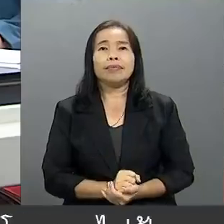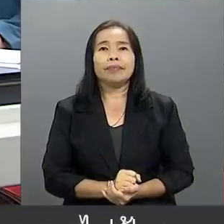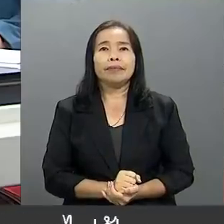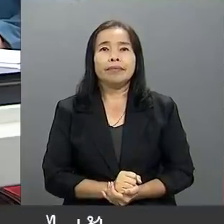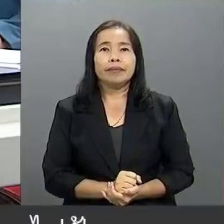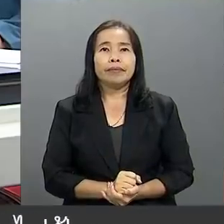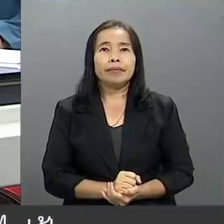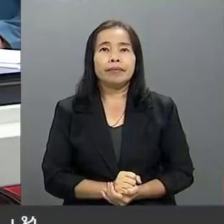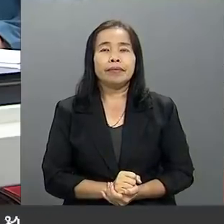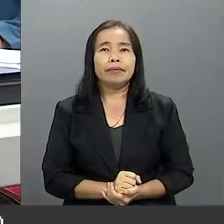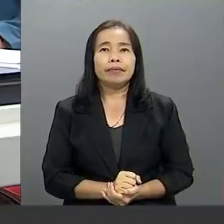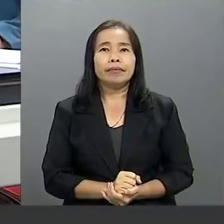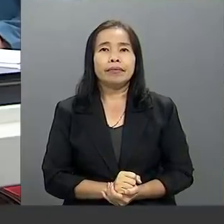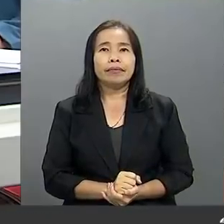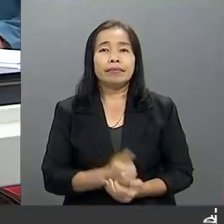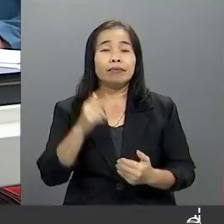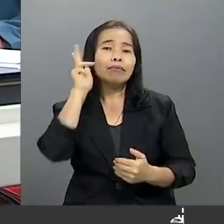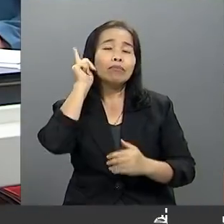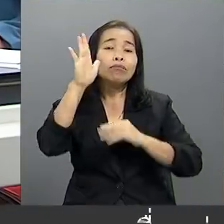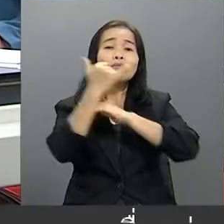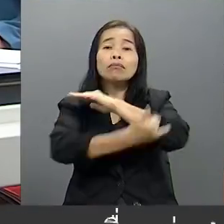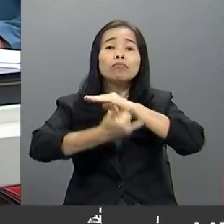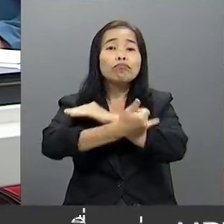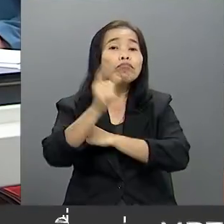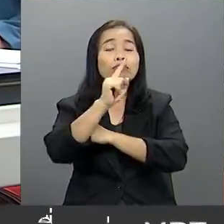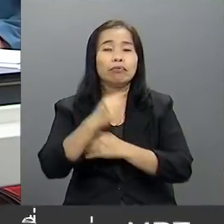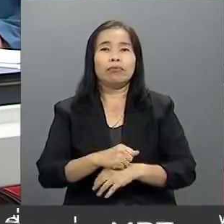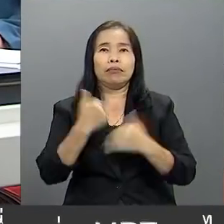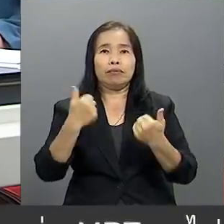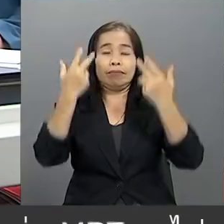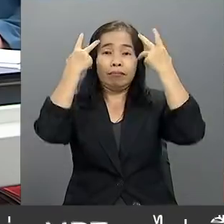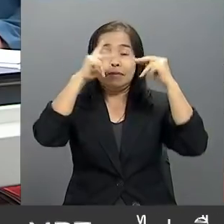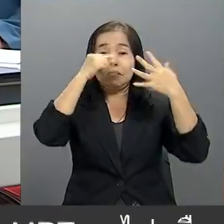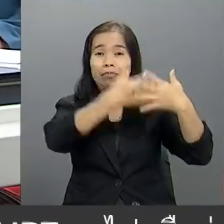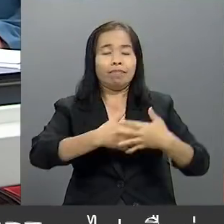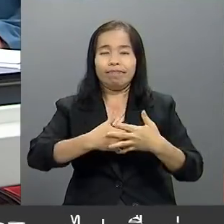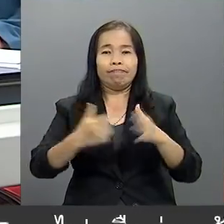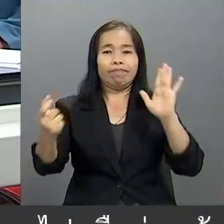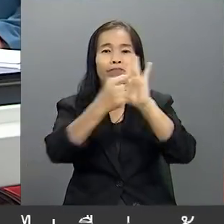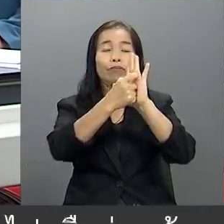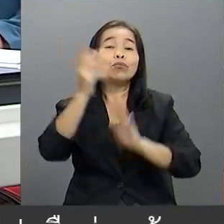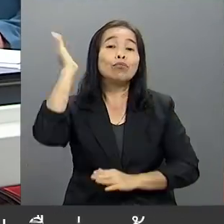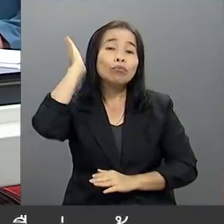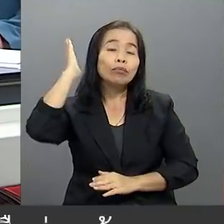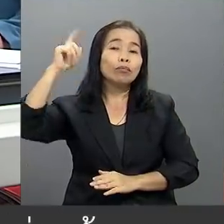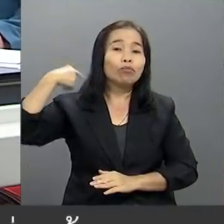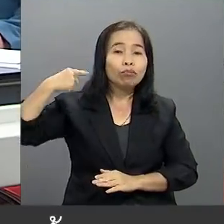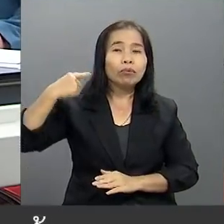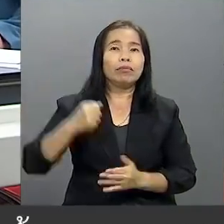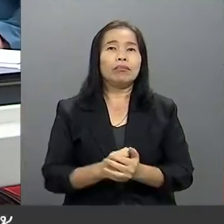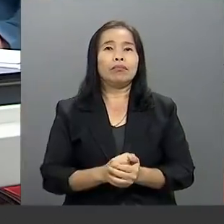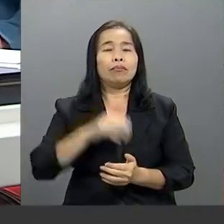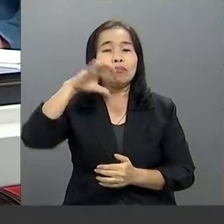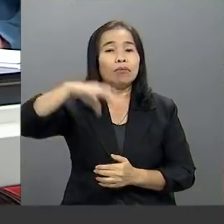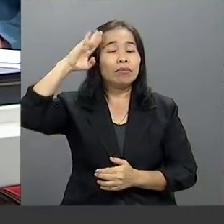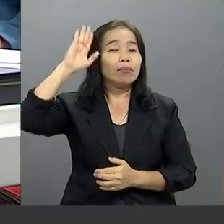เป็นไปตามสถานการณ์ต่างประเทศค่ะสหรัฐอเมริกาขึ้นบัญชีดำบุตรชายและบุตรสาวของคุณชาการทหารสูงสุด Myanmarนะคะเป็น